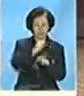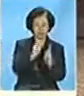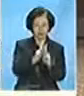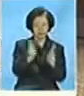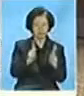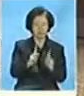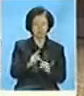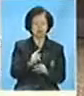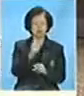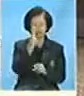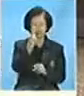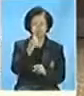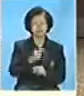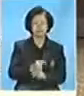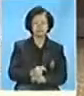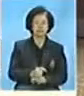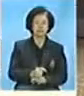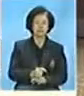นะครับ